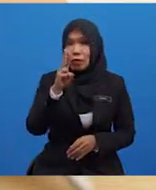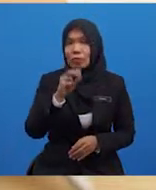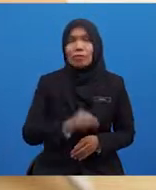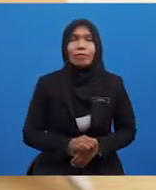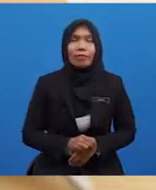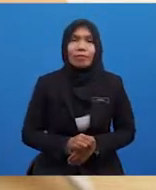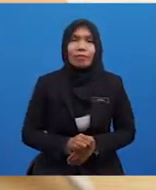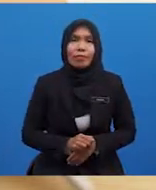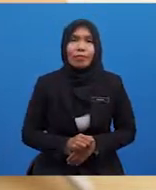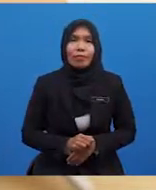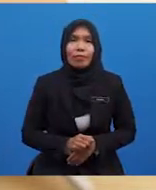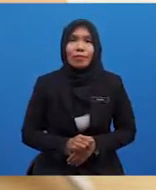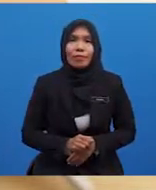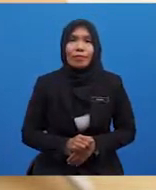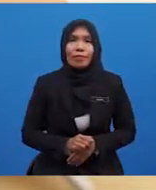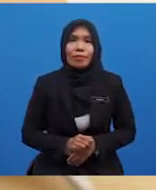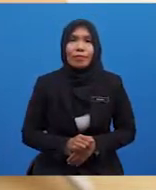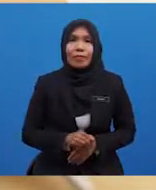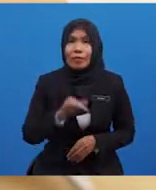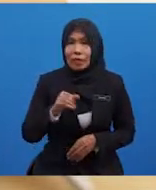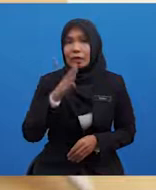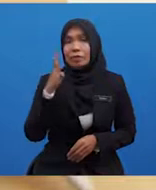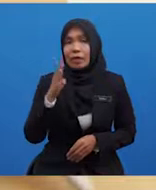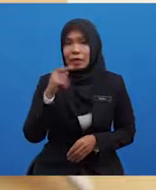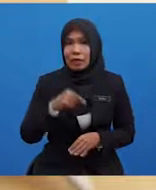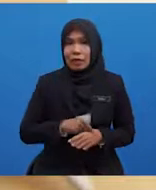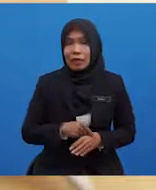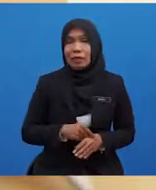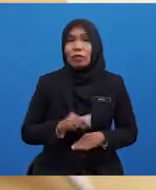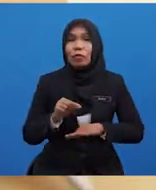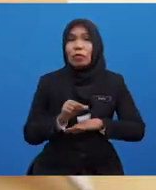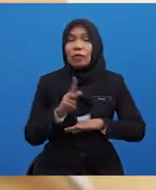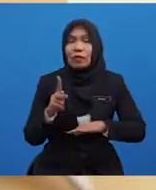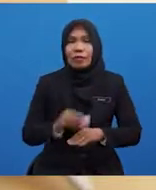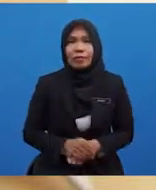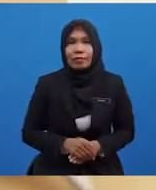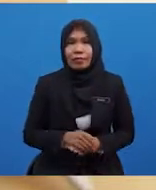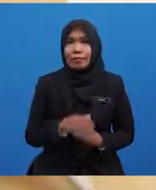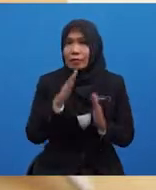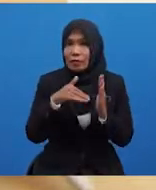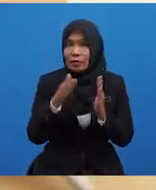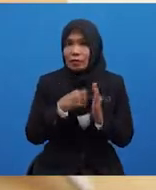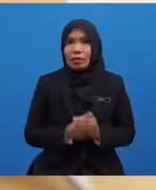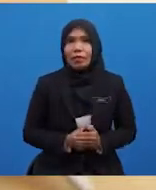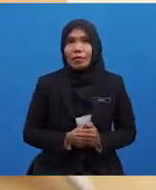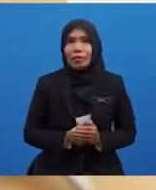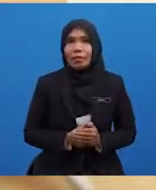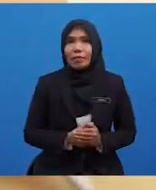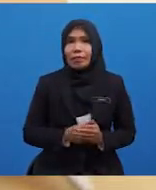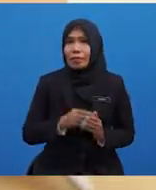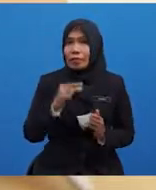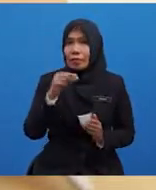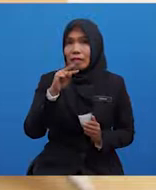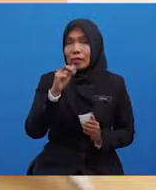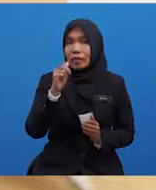3 ini. Namun, yang biasa digunakan ialah jadual, graf, carta